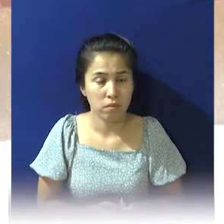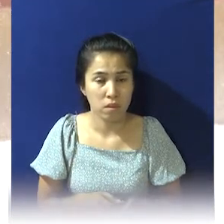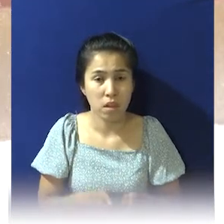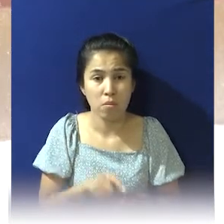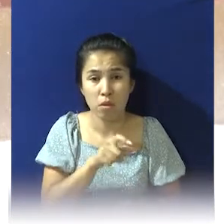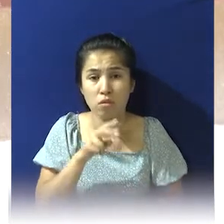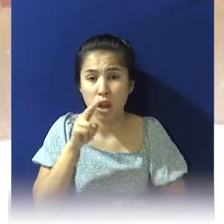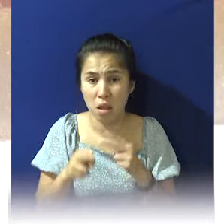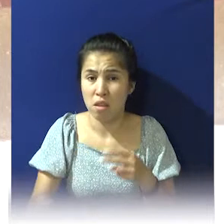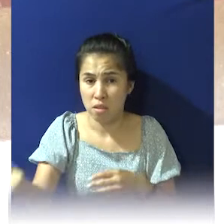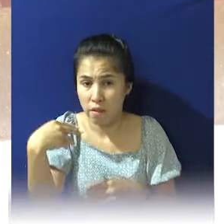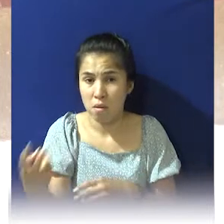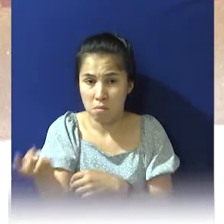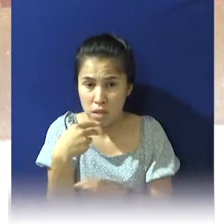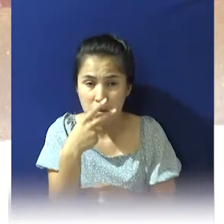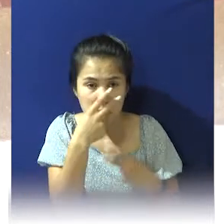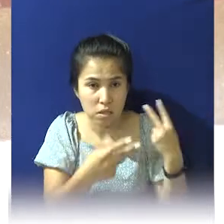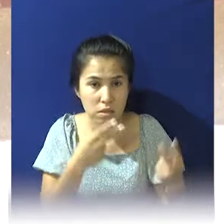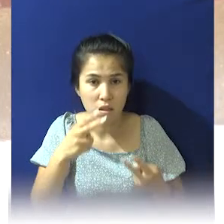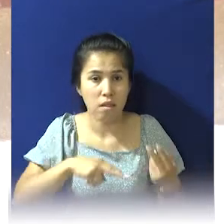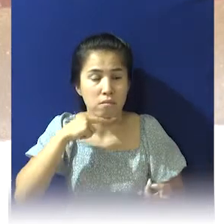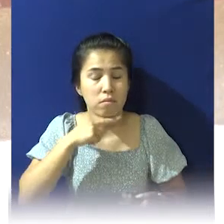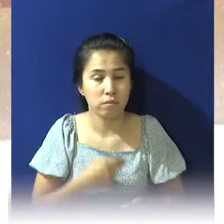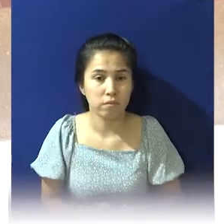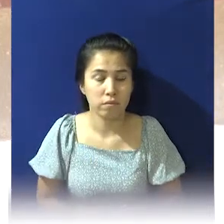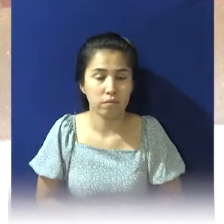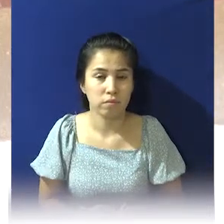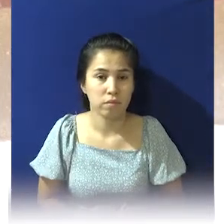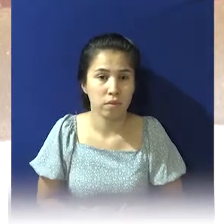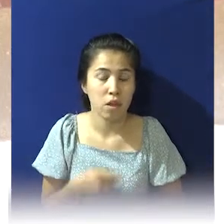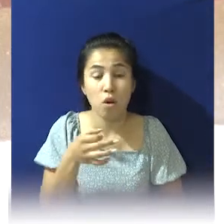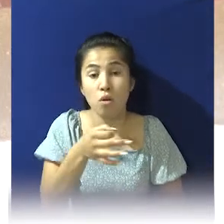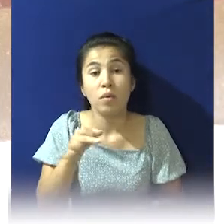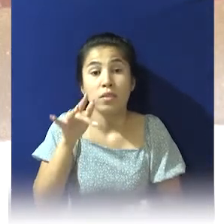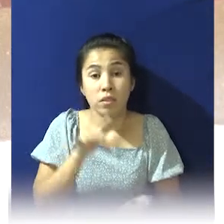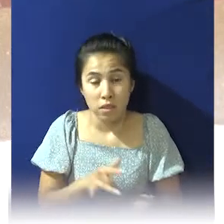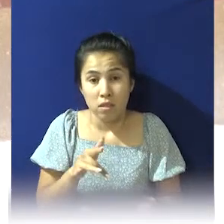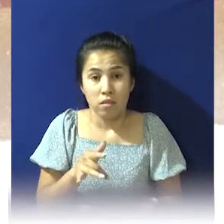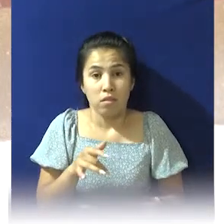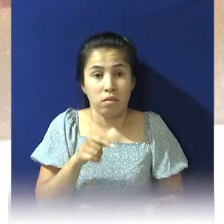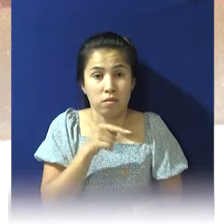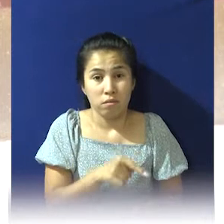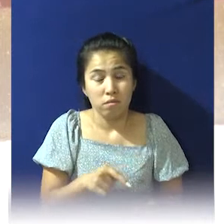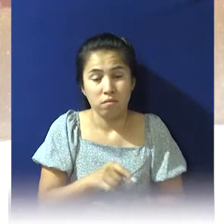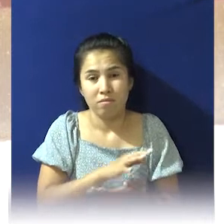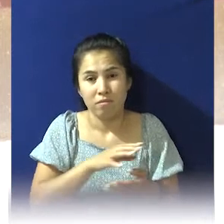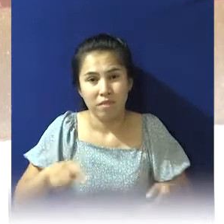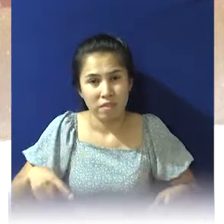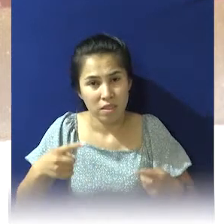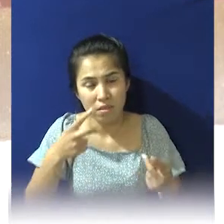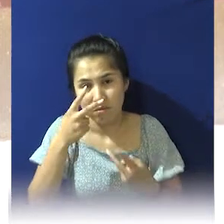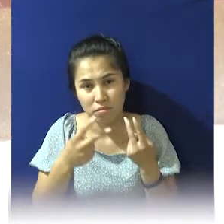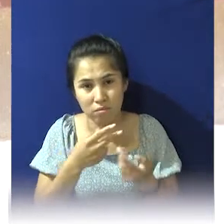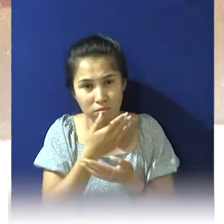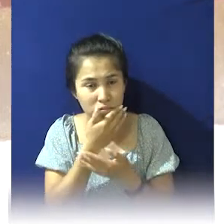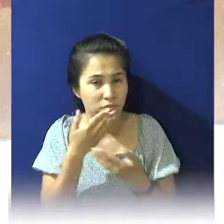капуста, лук, говорят, продаются по сниженным ценам. Ничего подобного. Сейчас, к примеру, на полках даже растительного масла нет. Хочется купить растительное